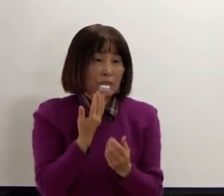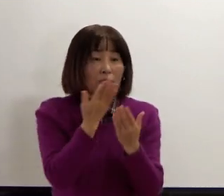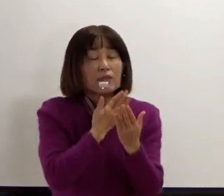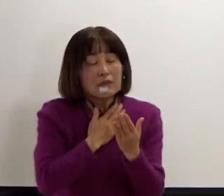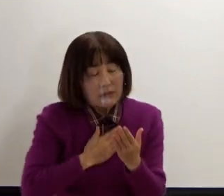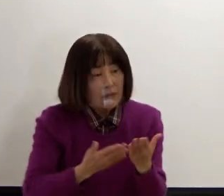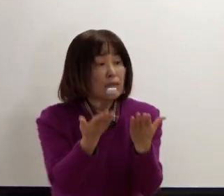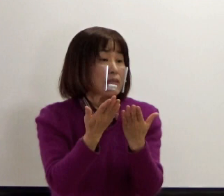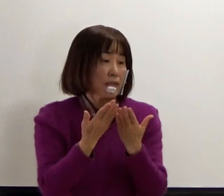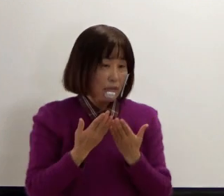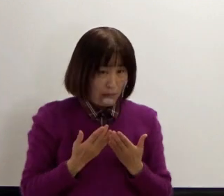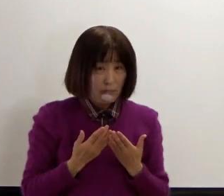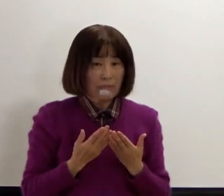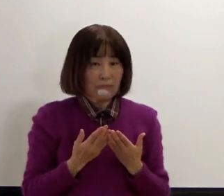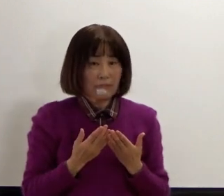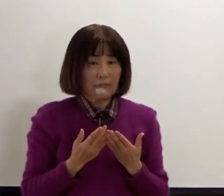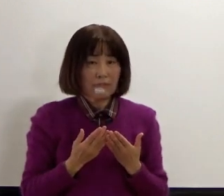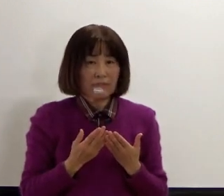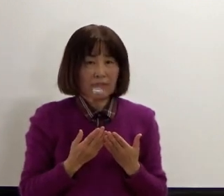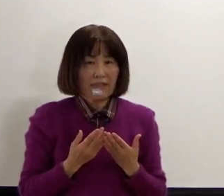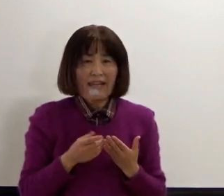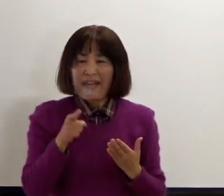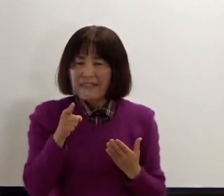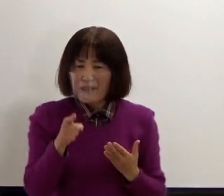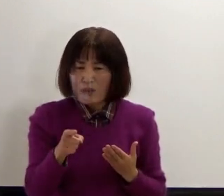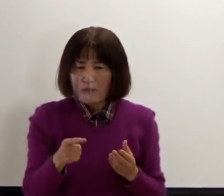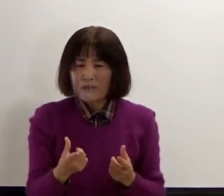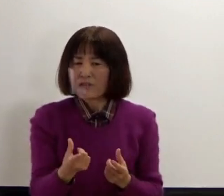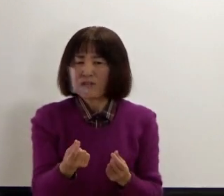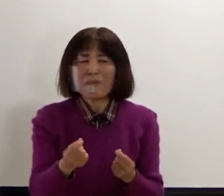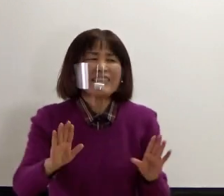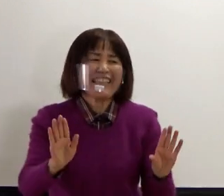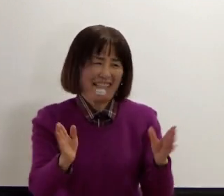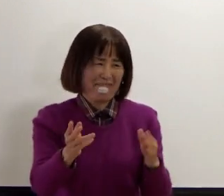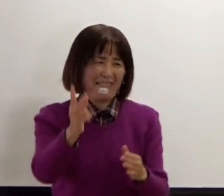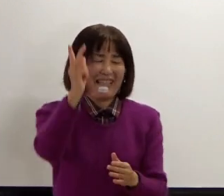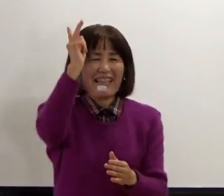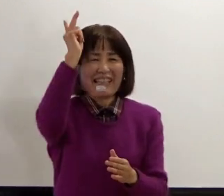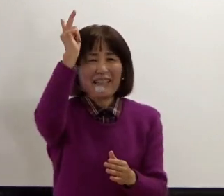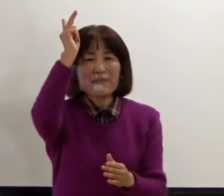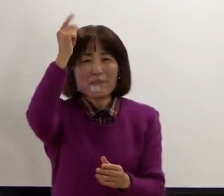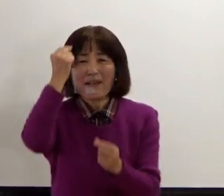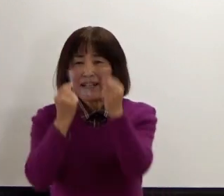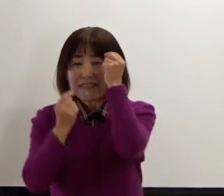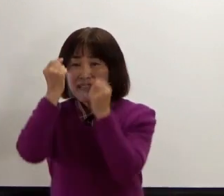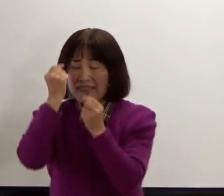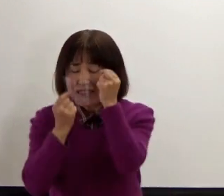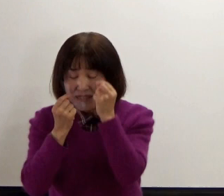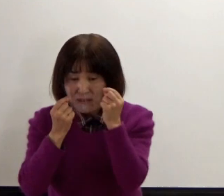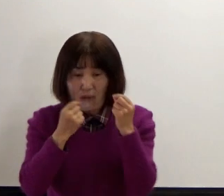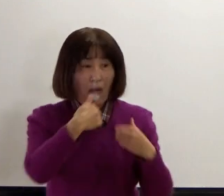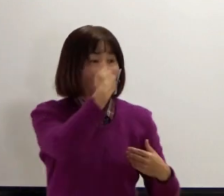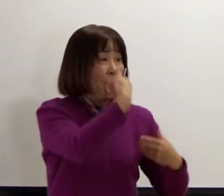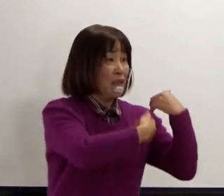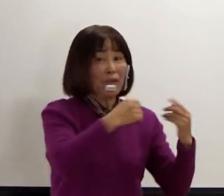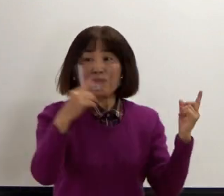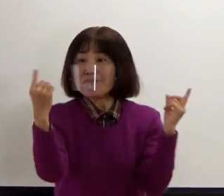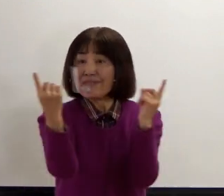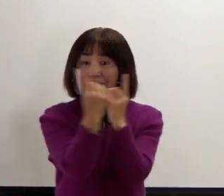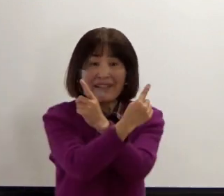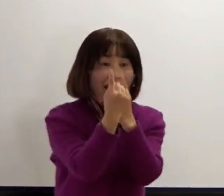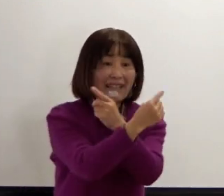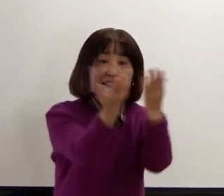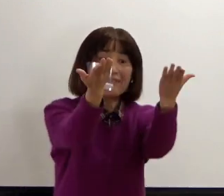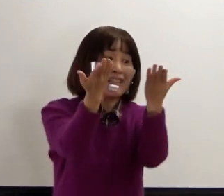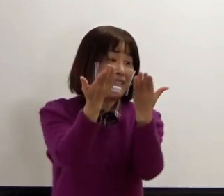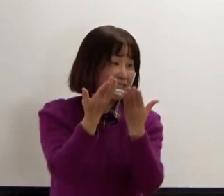も必ずその嘆きを喜びに変えてくださる。私たちを慰め悲しみに変えて喜び祝